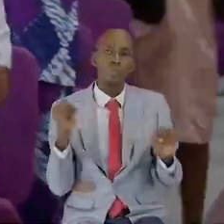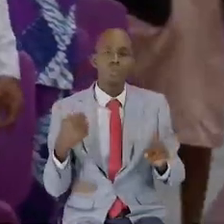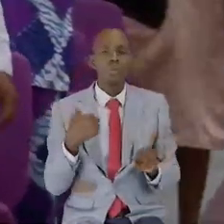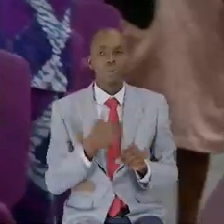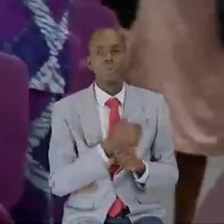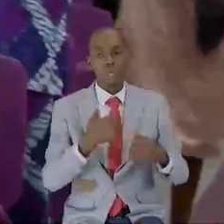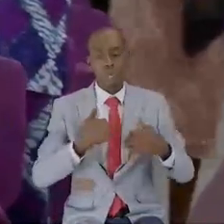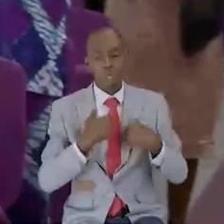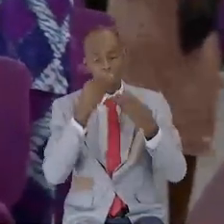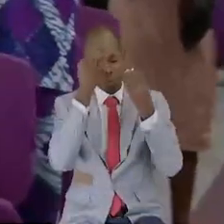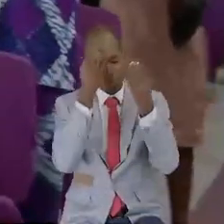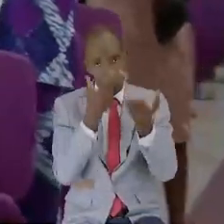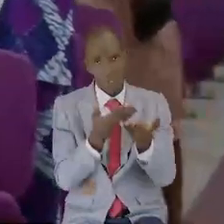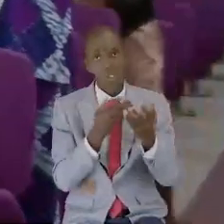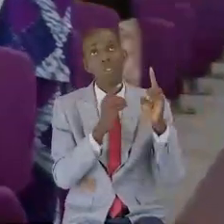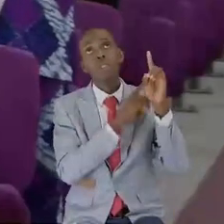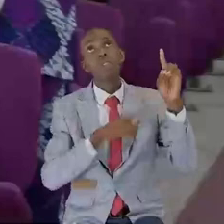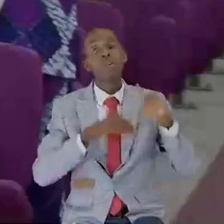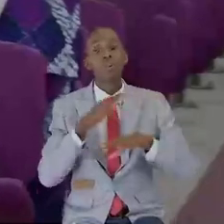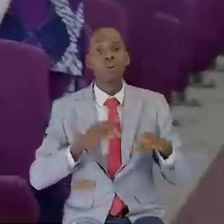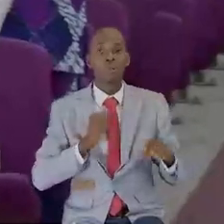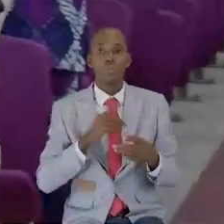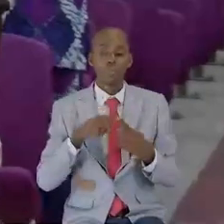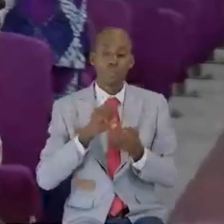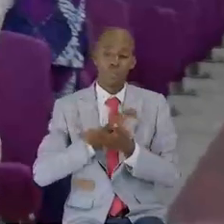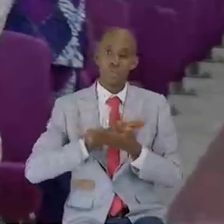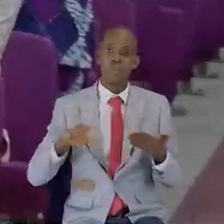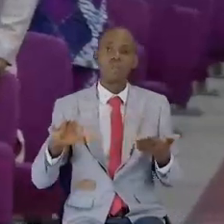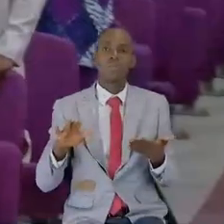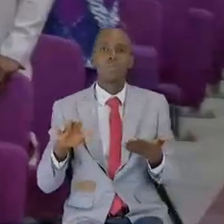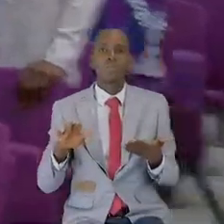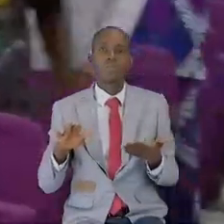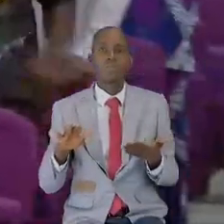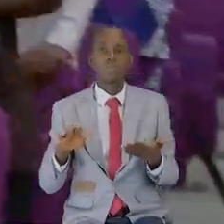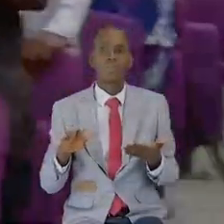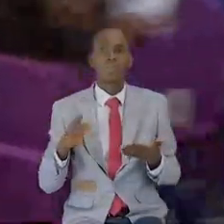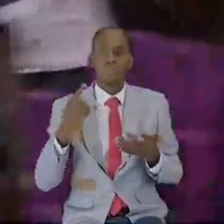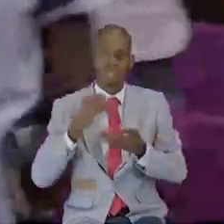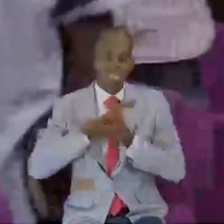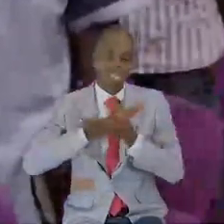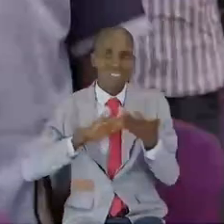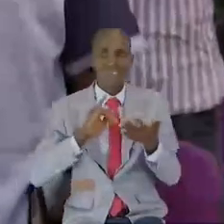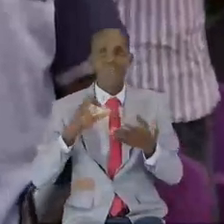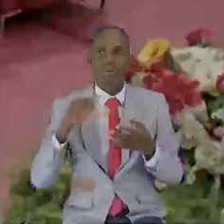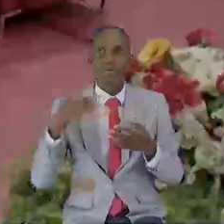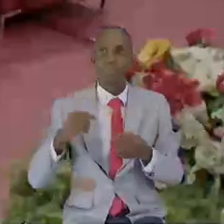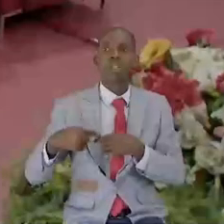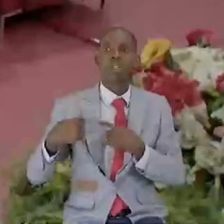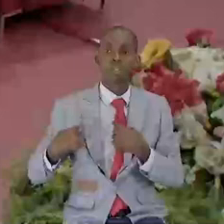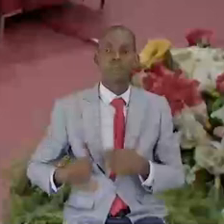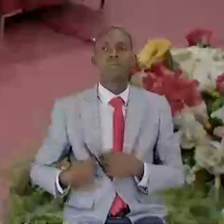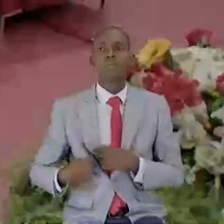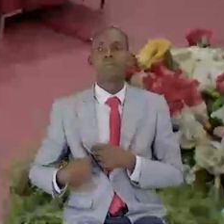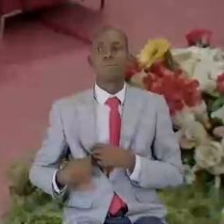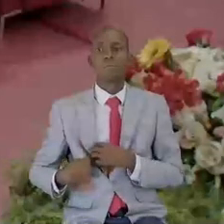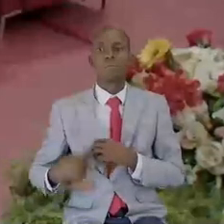répondu. Il nous a appelés à la sanctification, la purification du cœur.